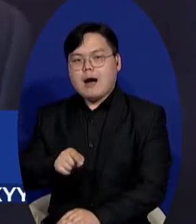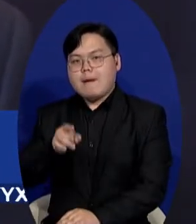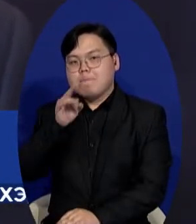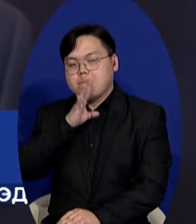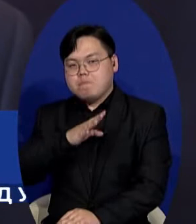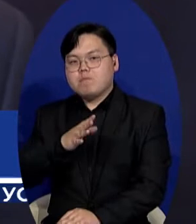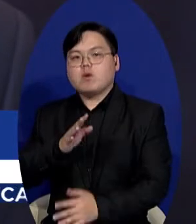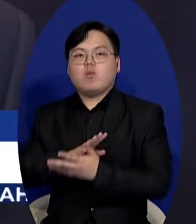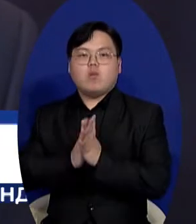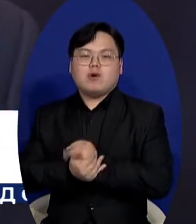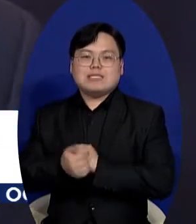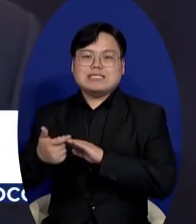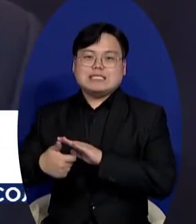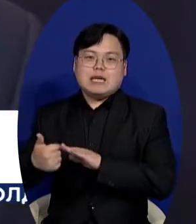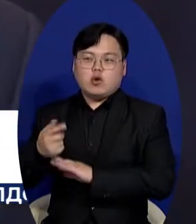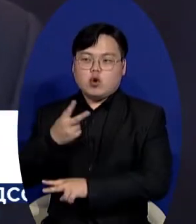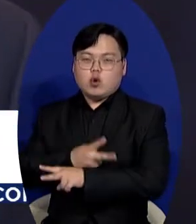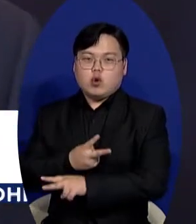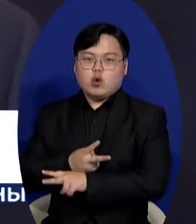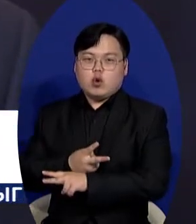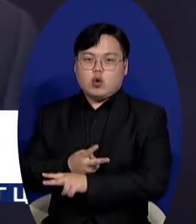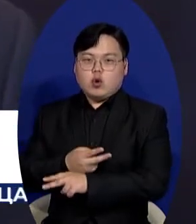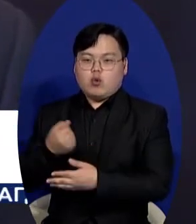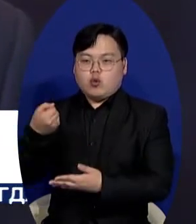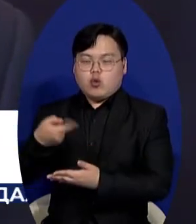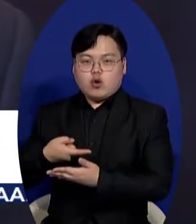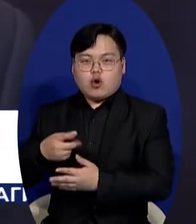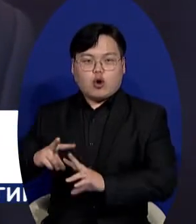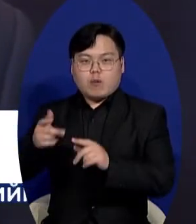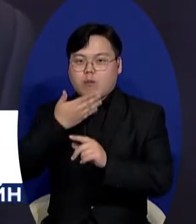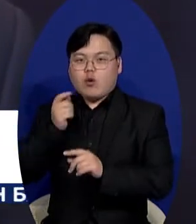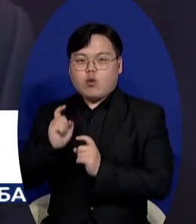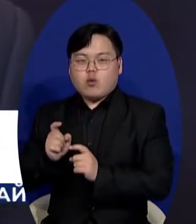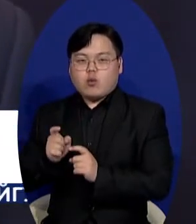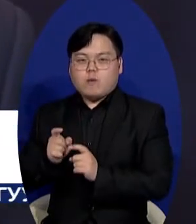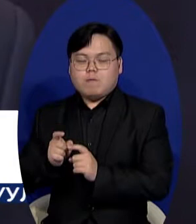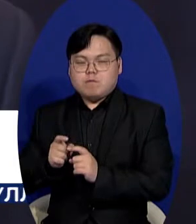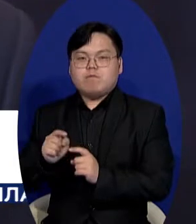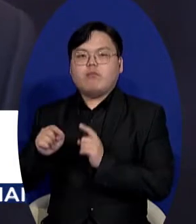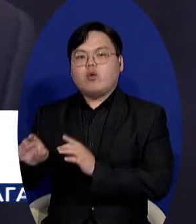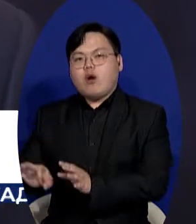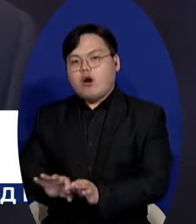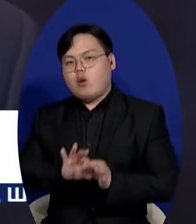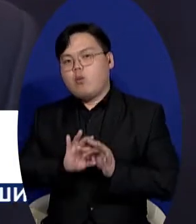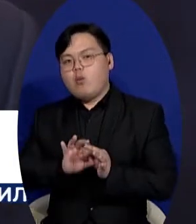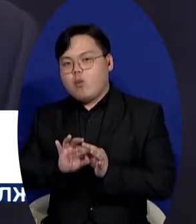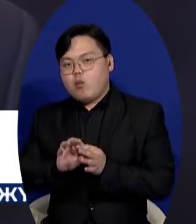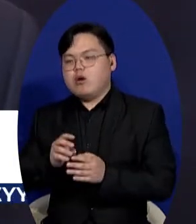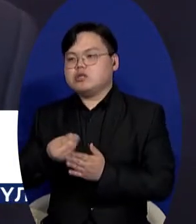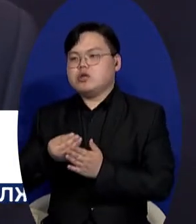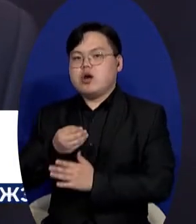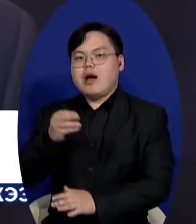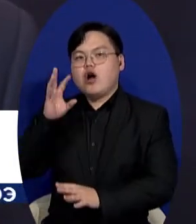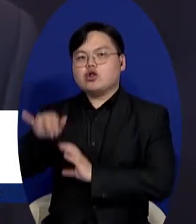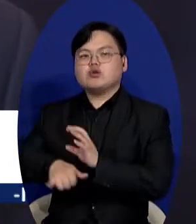ирэх. Тэсэн мөртлөө татварын хуулийн дээр тэл цаартаа өөрчлөөгөө байгаа байдал өнөөдөр хүртэл байж байгаа. Энэтэй холбоотой ингээд оруулж ирсэн хөрөнгө оруулагчдад